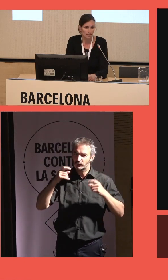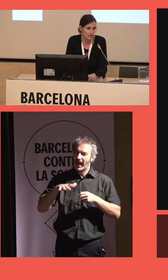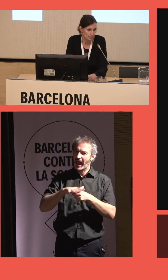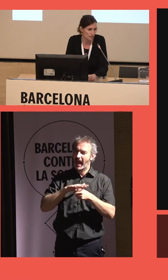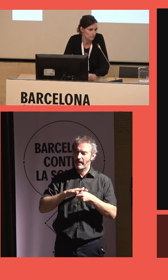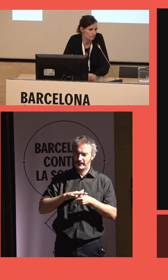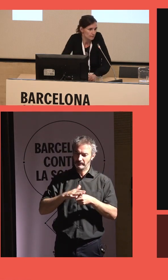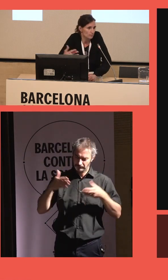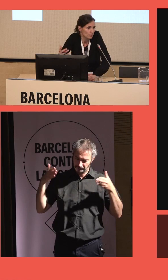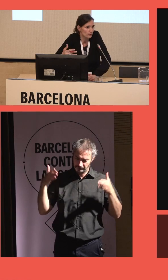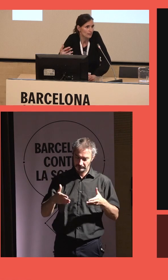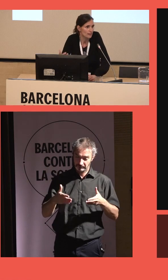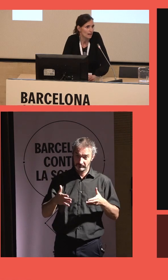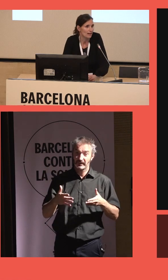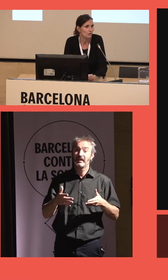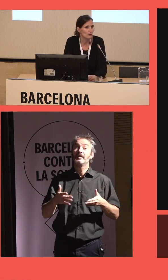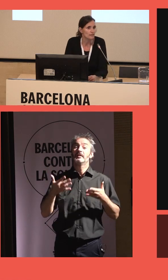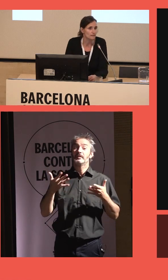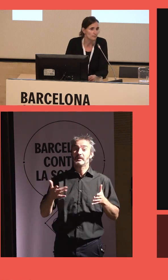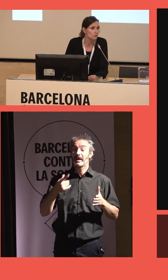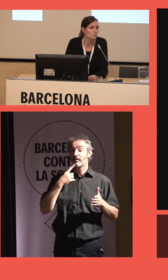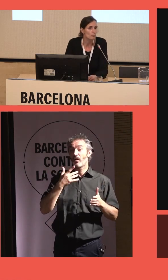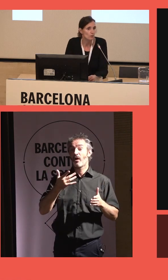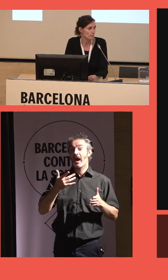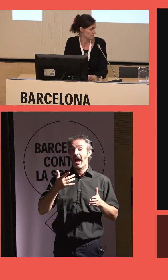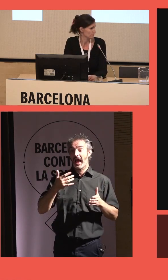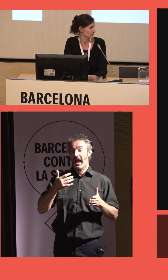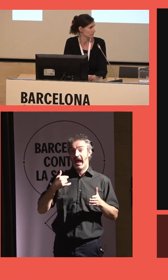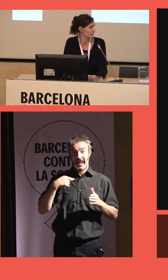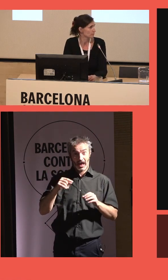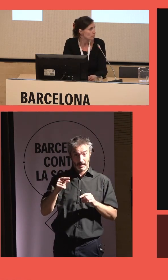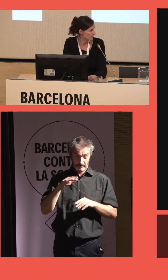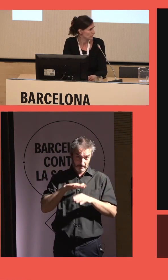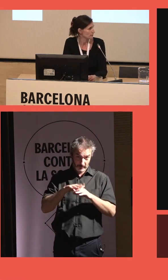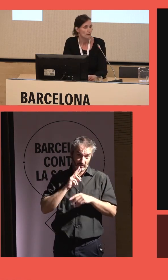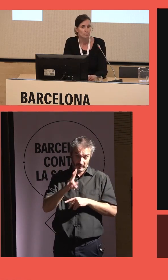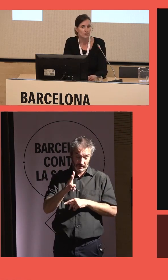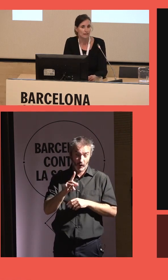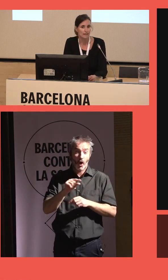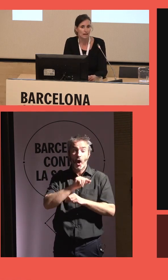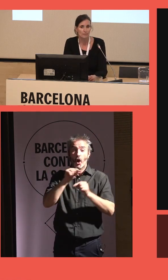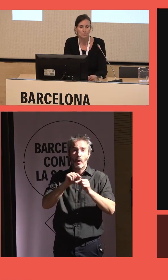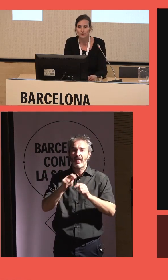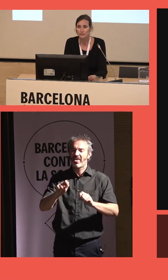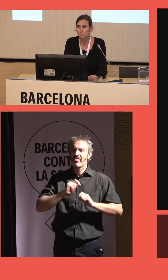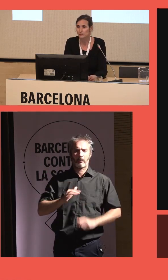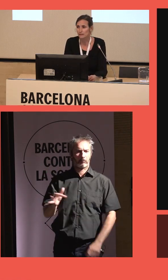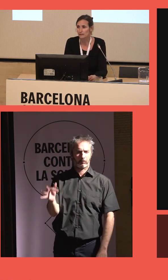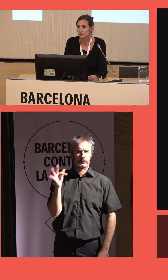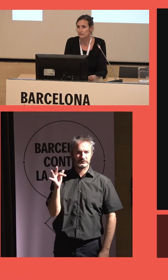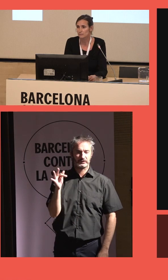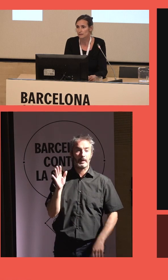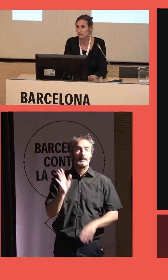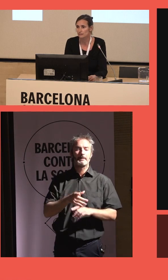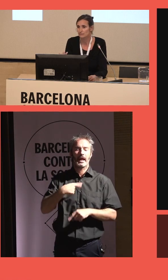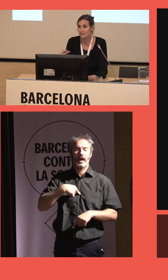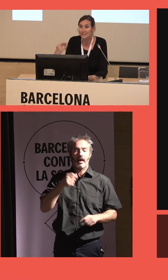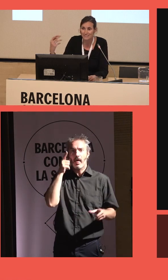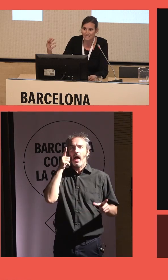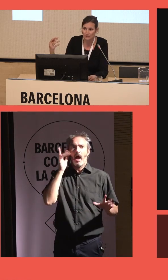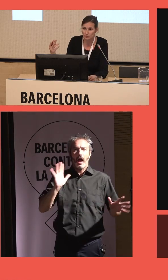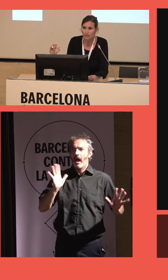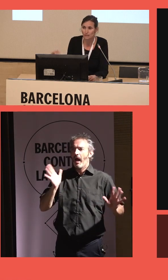i fixa't per on que el Covid ens ha vingut molt bé molt bé perquè ha vingut a despertar aquest sentiment